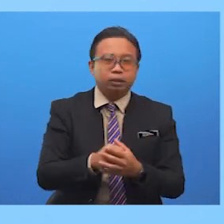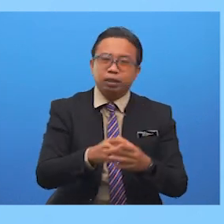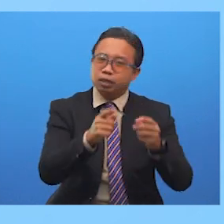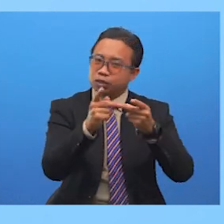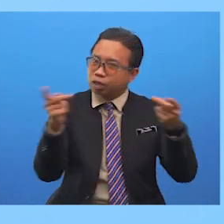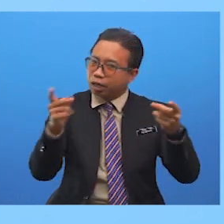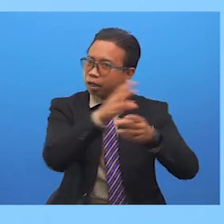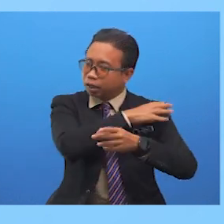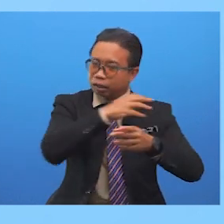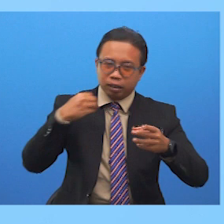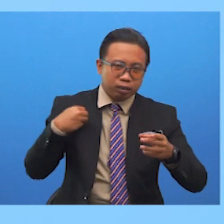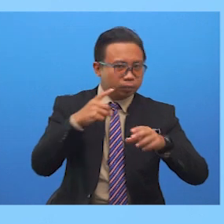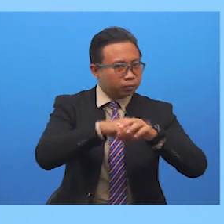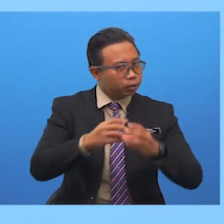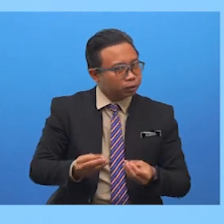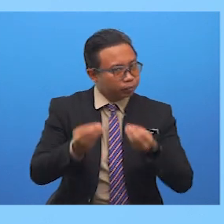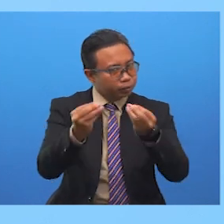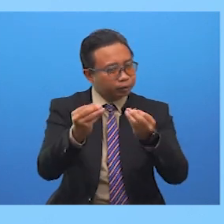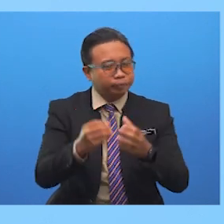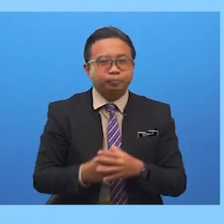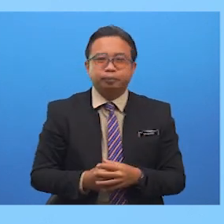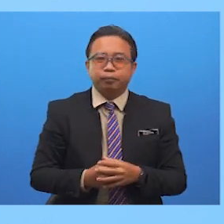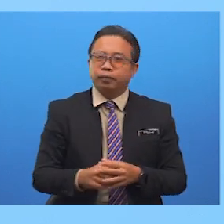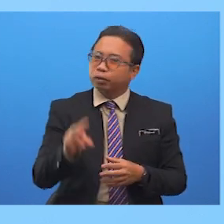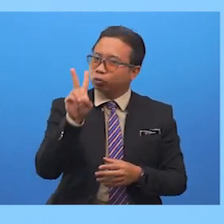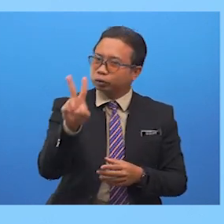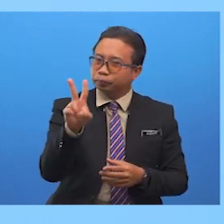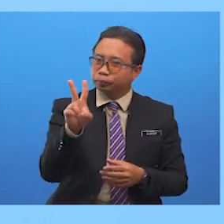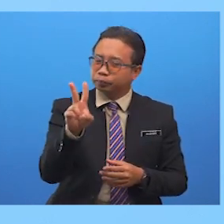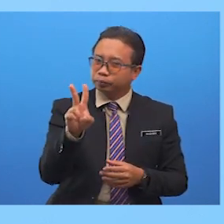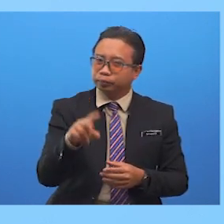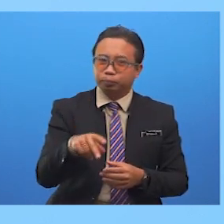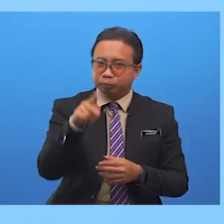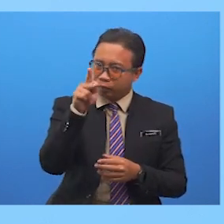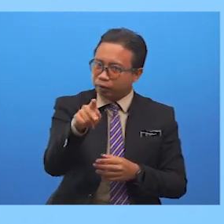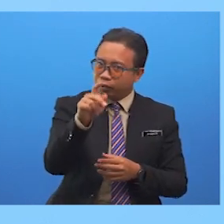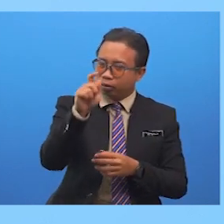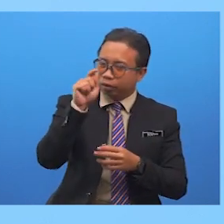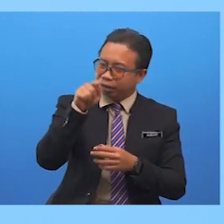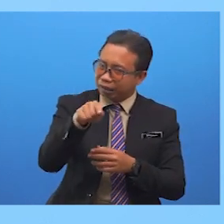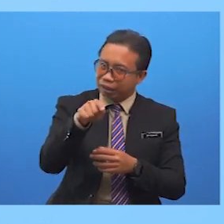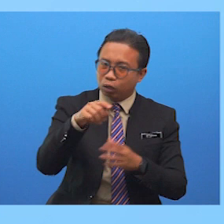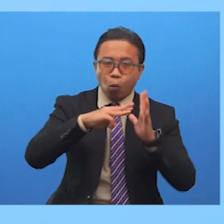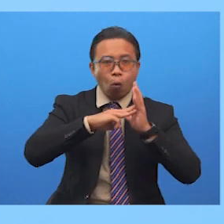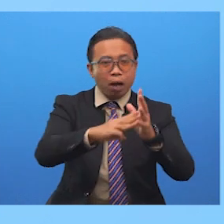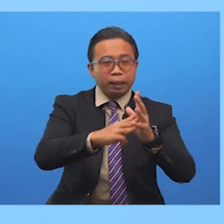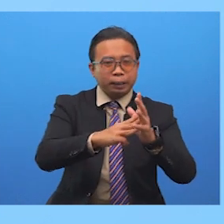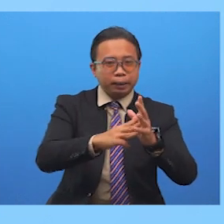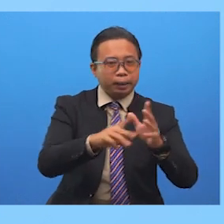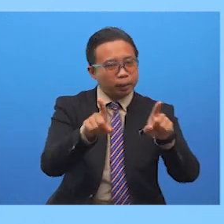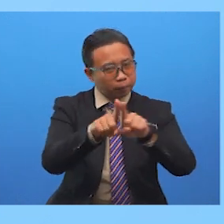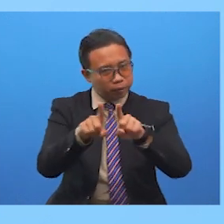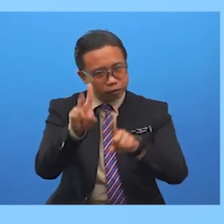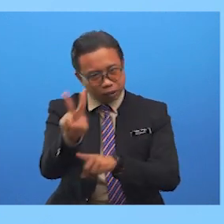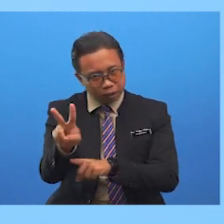dan masse yang diberikan kedua blok titik yang mewakili pasangan